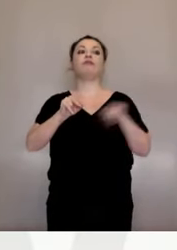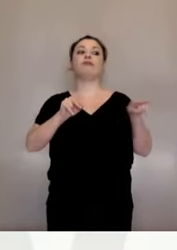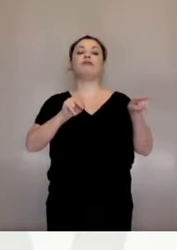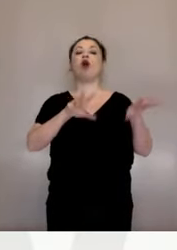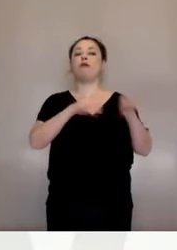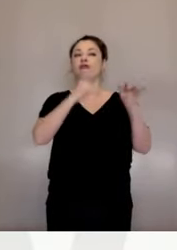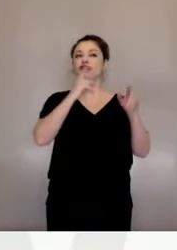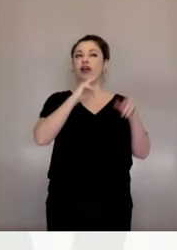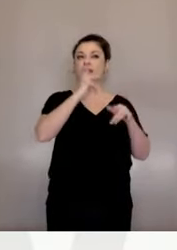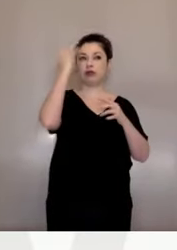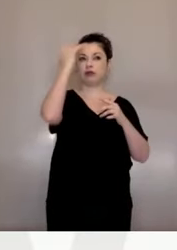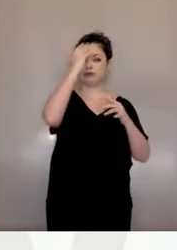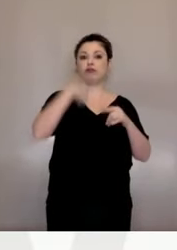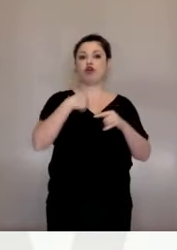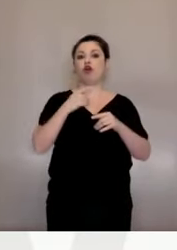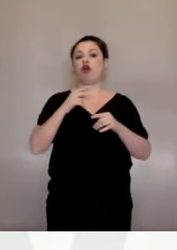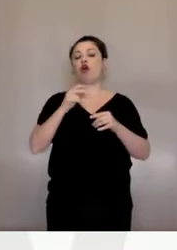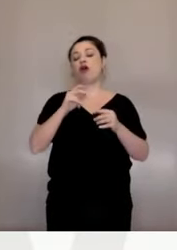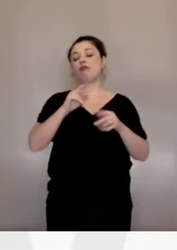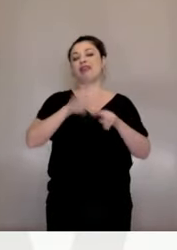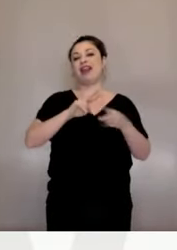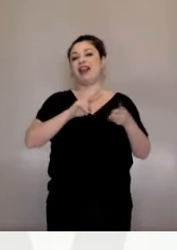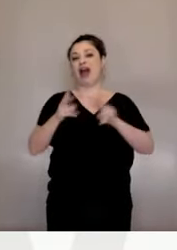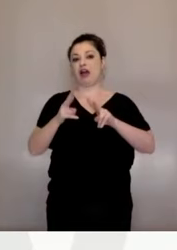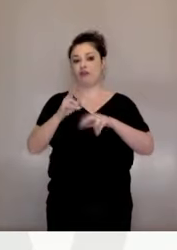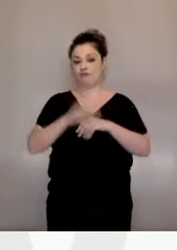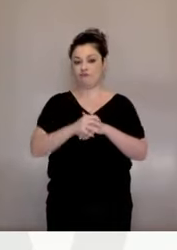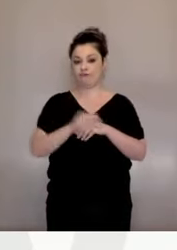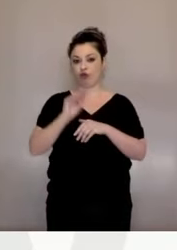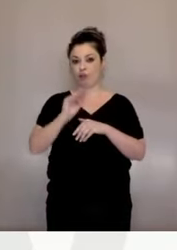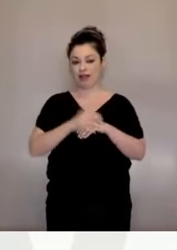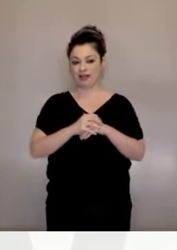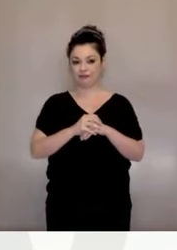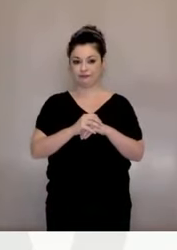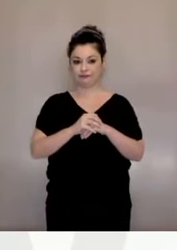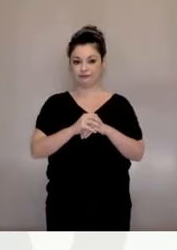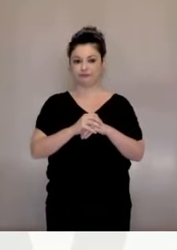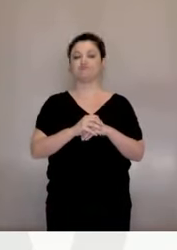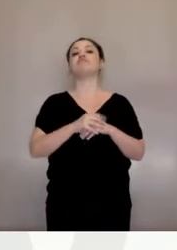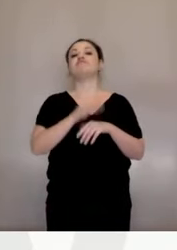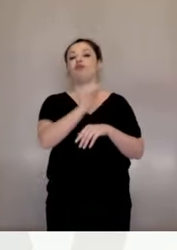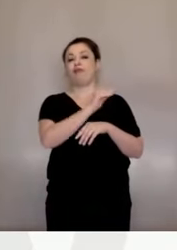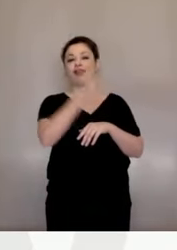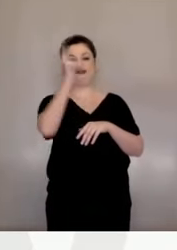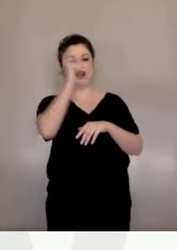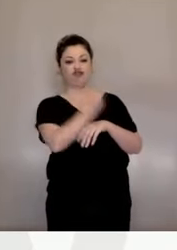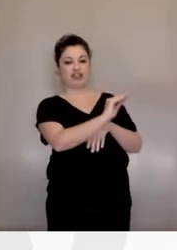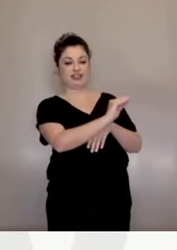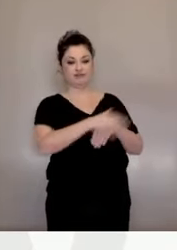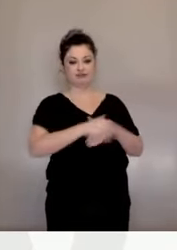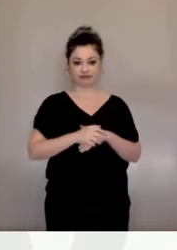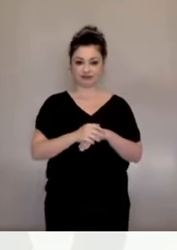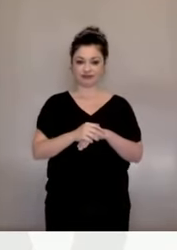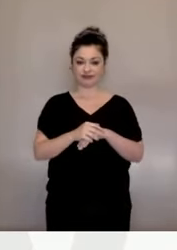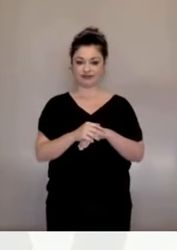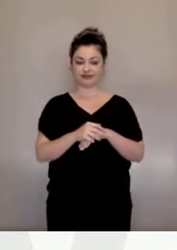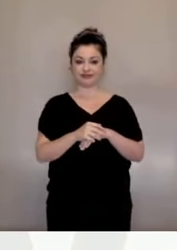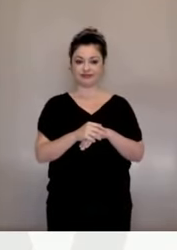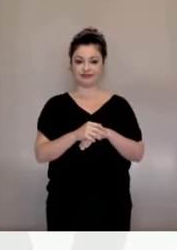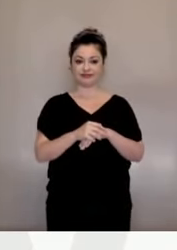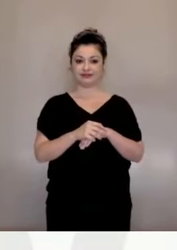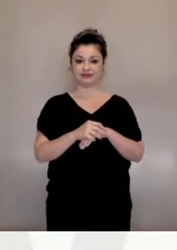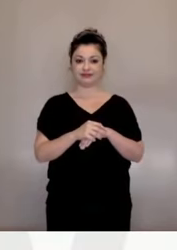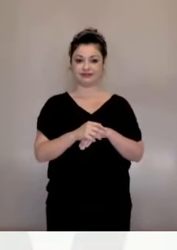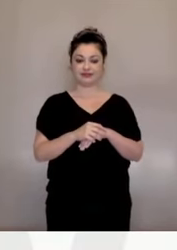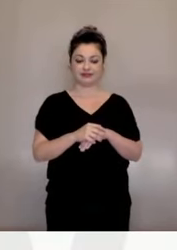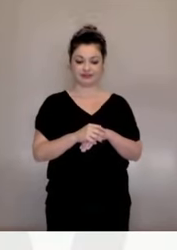alla risposta. Alors, professeur Nancy, je voulais revenir à la citation finale de Derrida. Vous